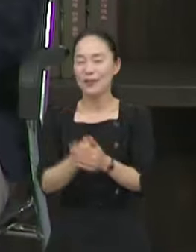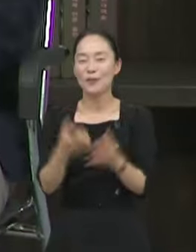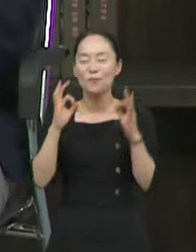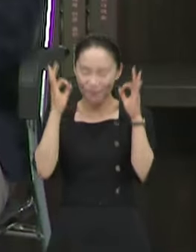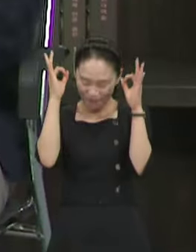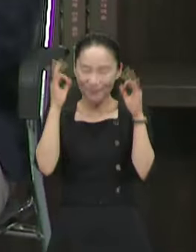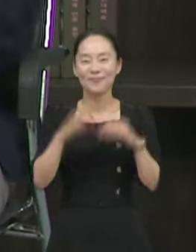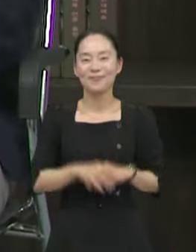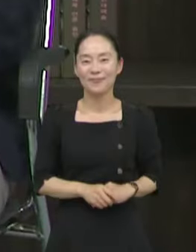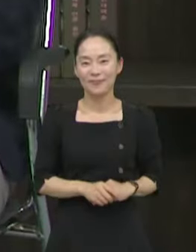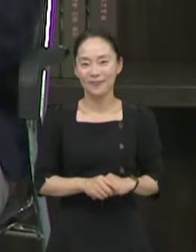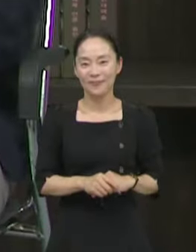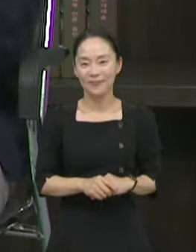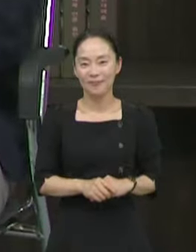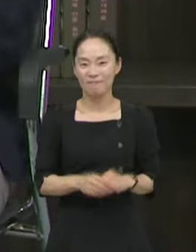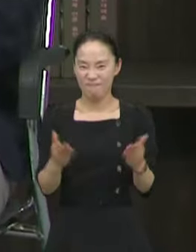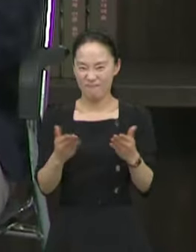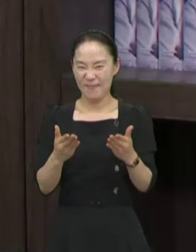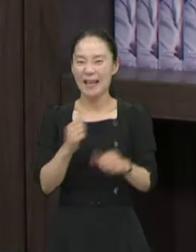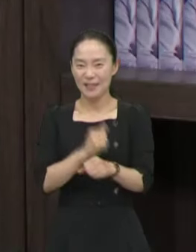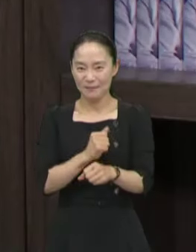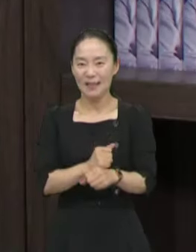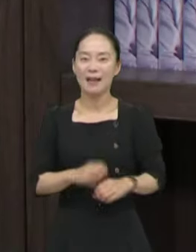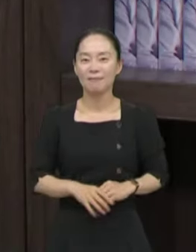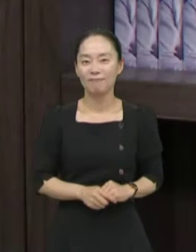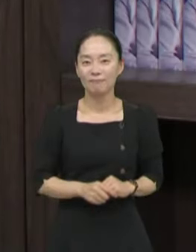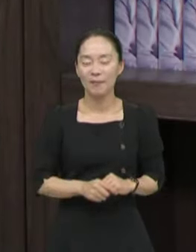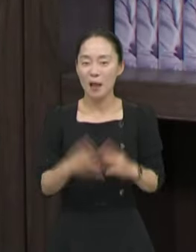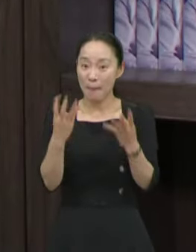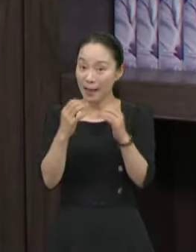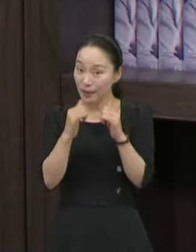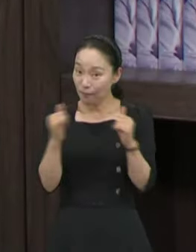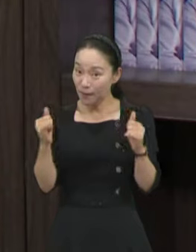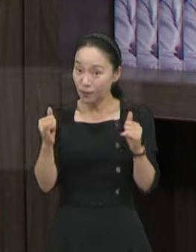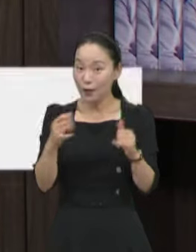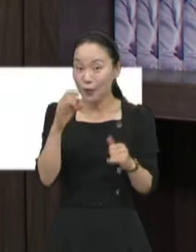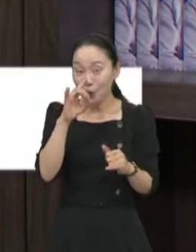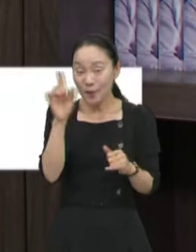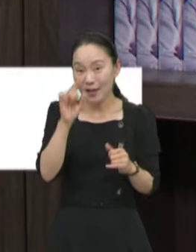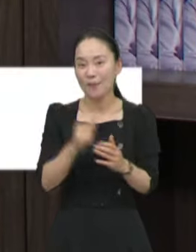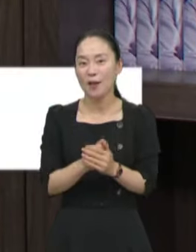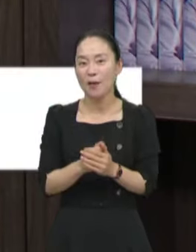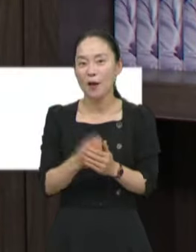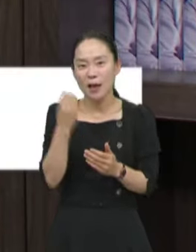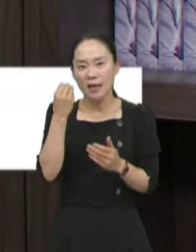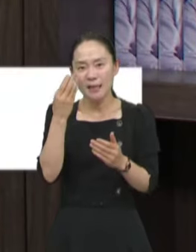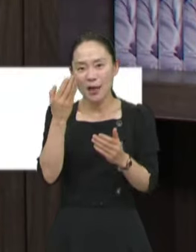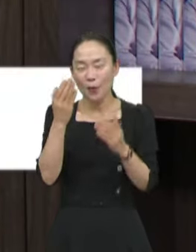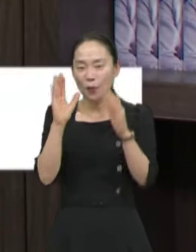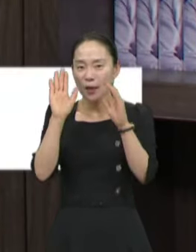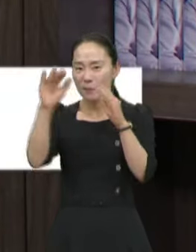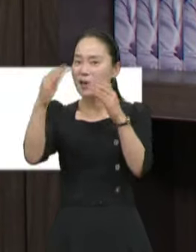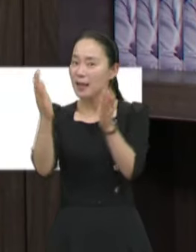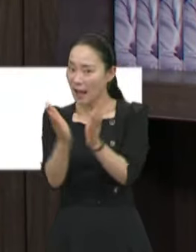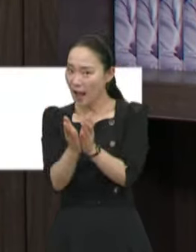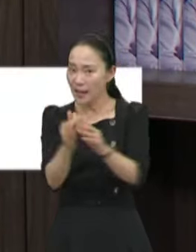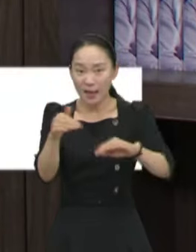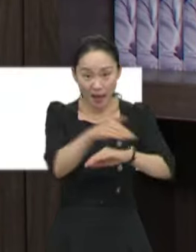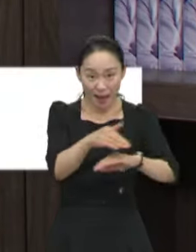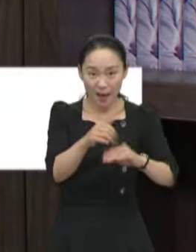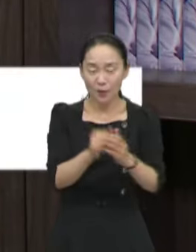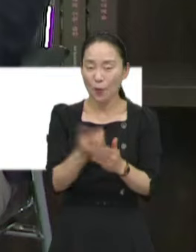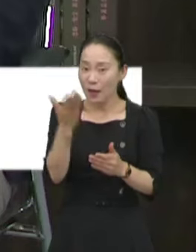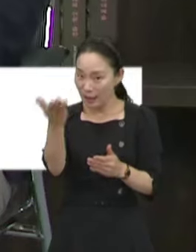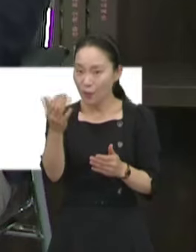최선을 다해서 일을 한번 해보겠습니다. 많은 분들이 궁금해하는 것은 새로운 미래의 앞으로 행보와 함께